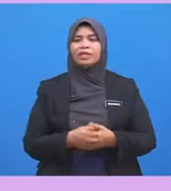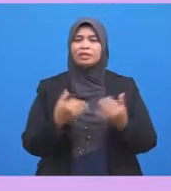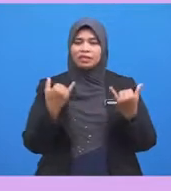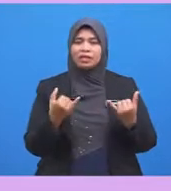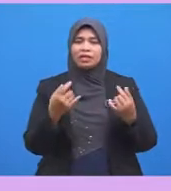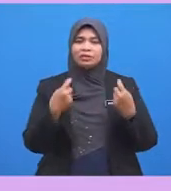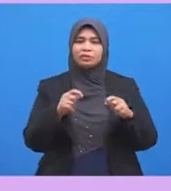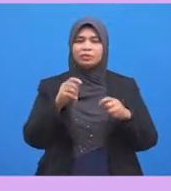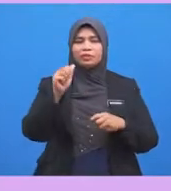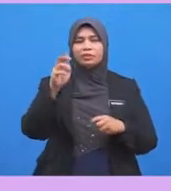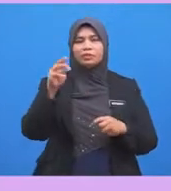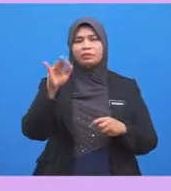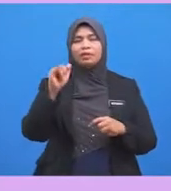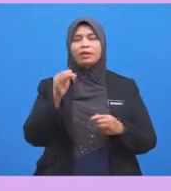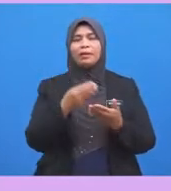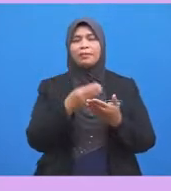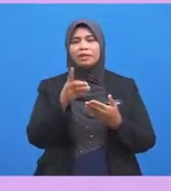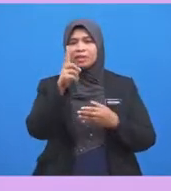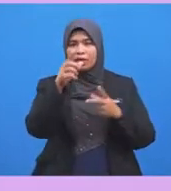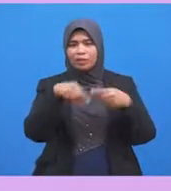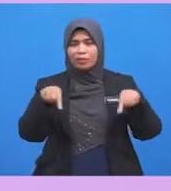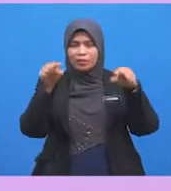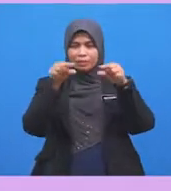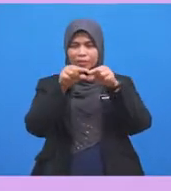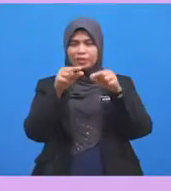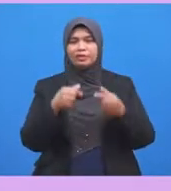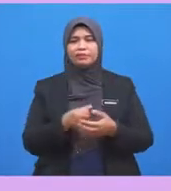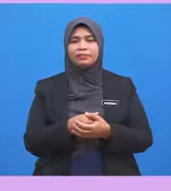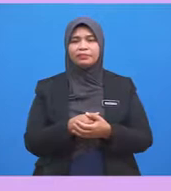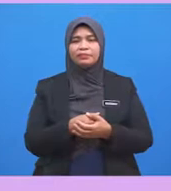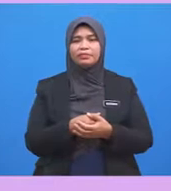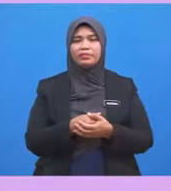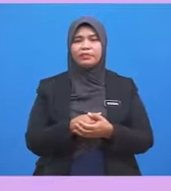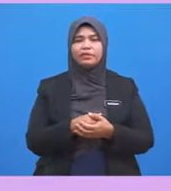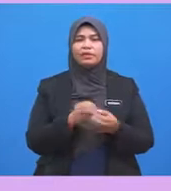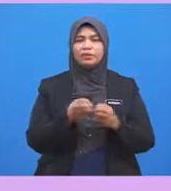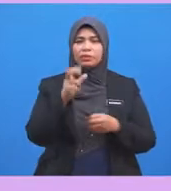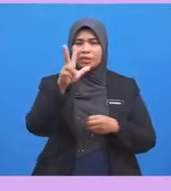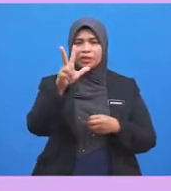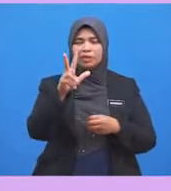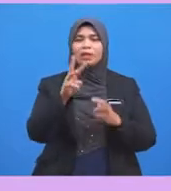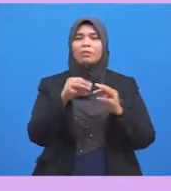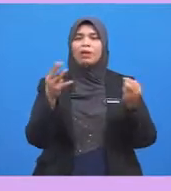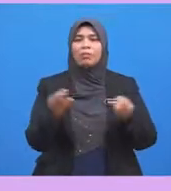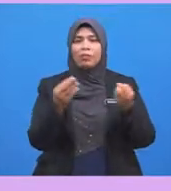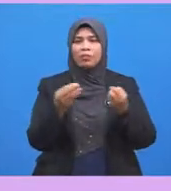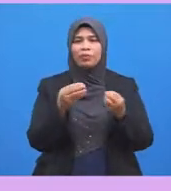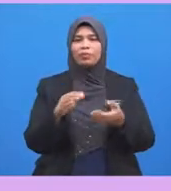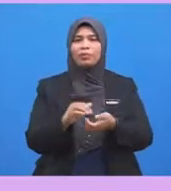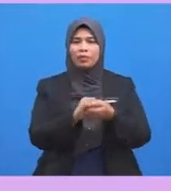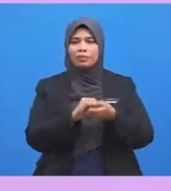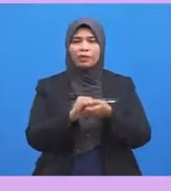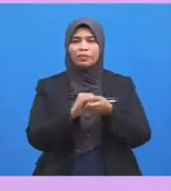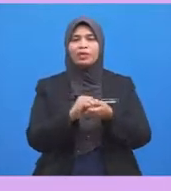Amy memberikan satu kepentingan. Baik, cikgu. Yang ketiga, memupuk